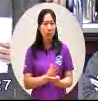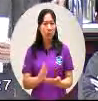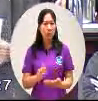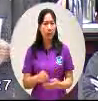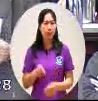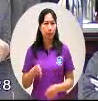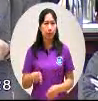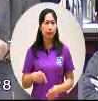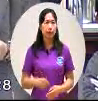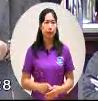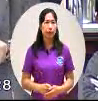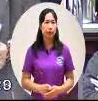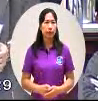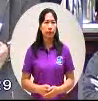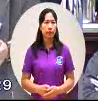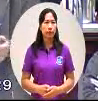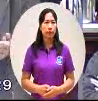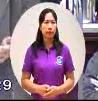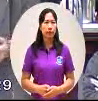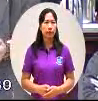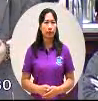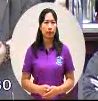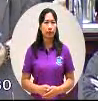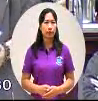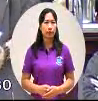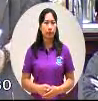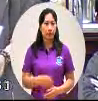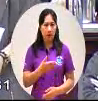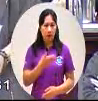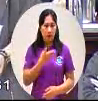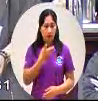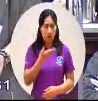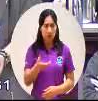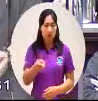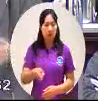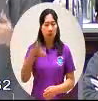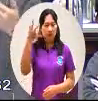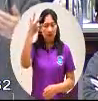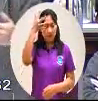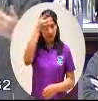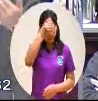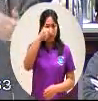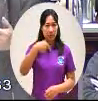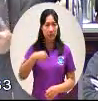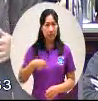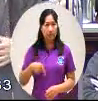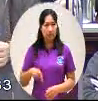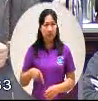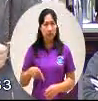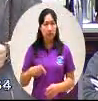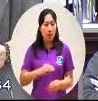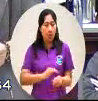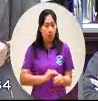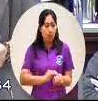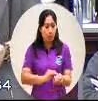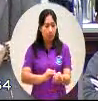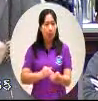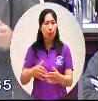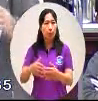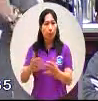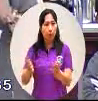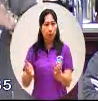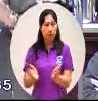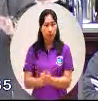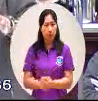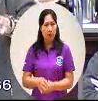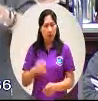用中心办事。 我想让我们这些长辈、哦、他们在一个就医的部分，我